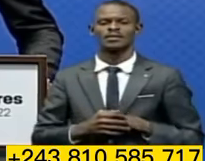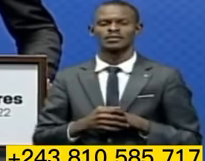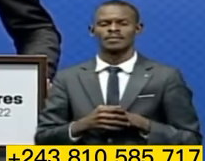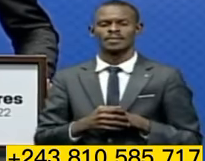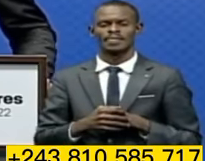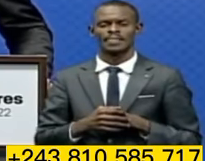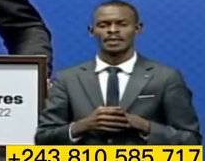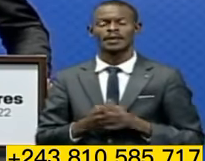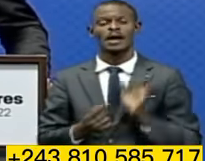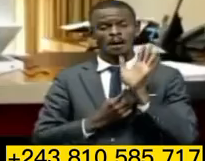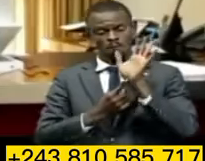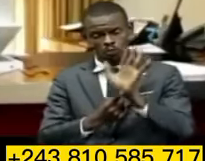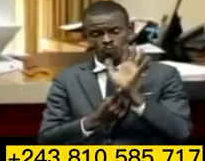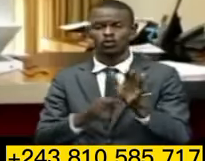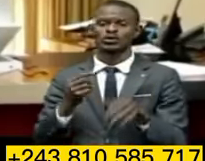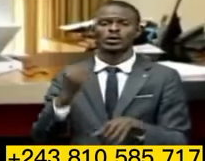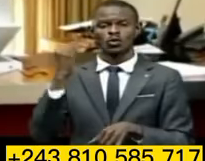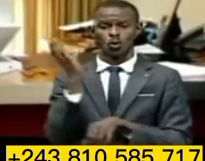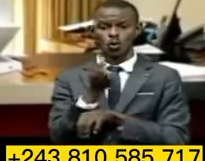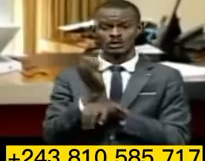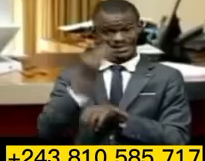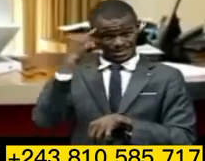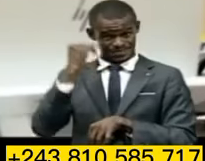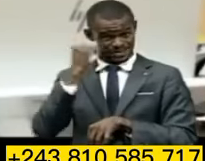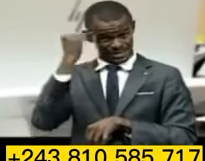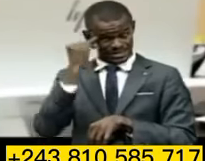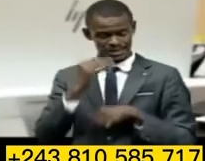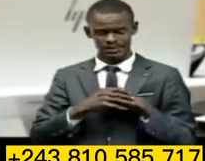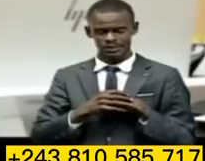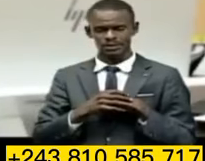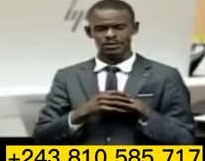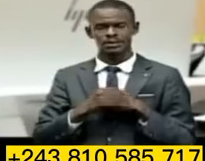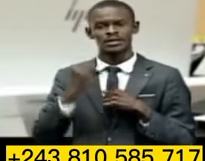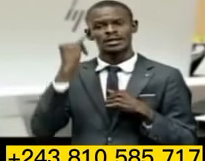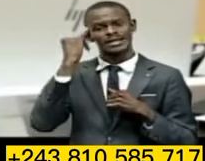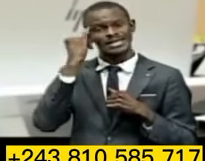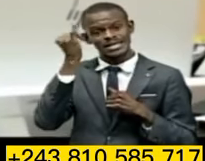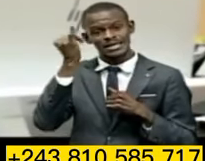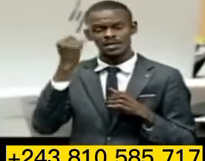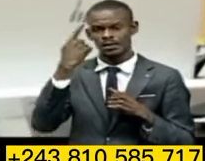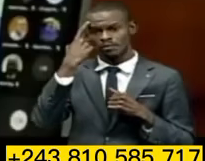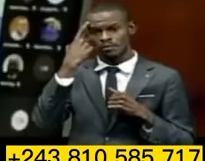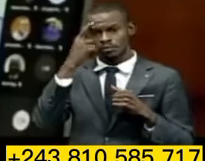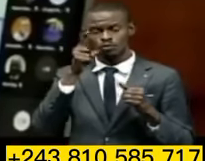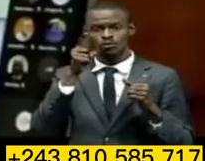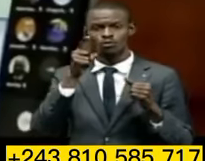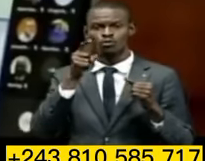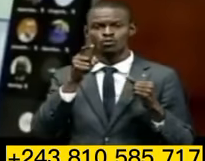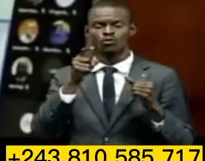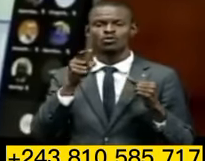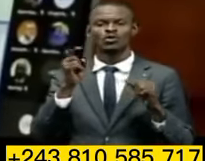note d'information sur le lancement de la réforme de l'inspection générale du travail. Elle a rappelé que lors de la réunion